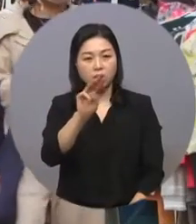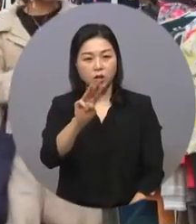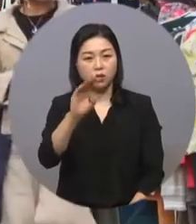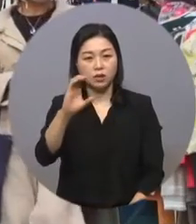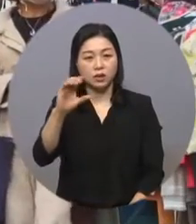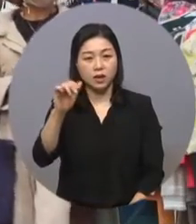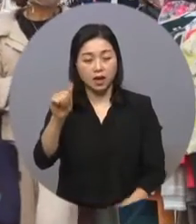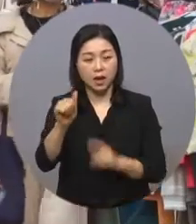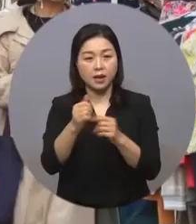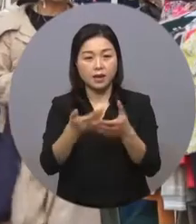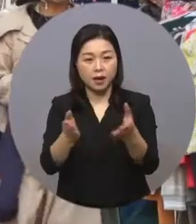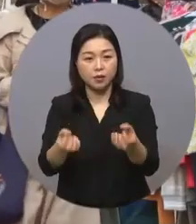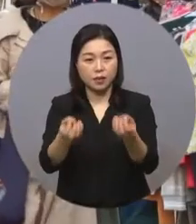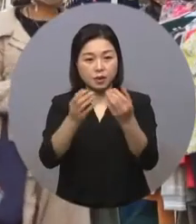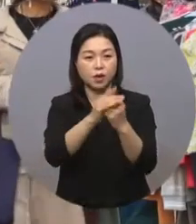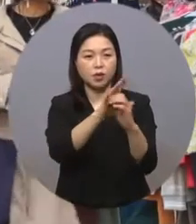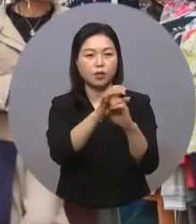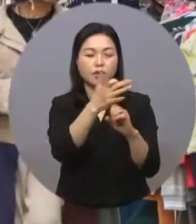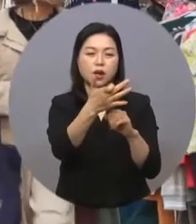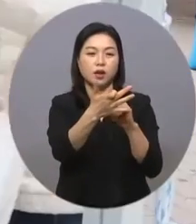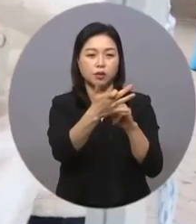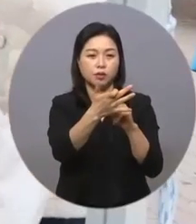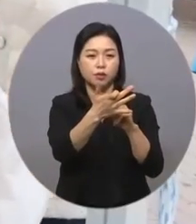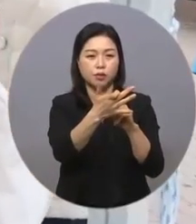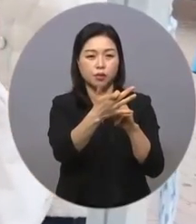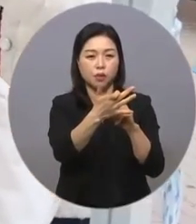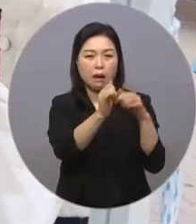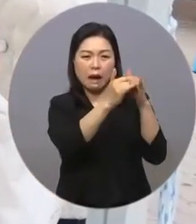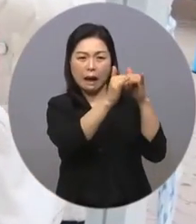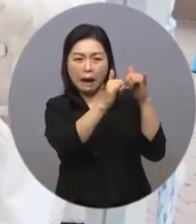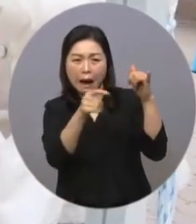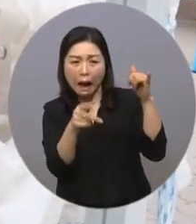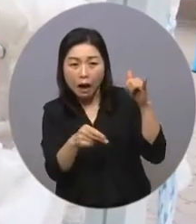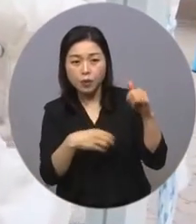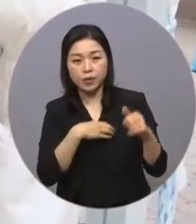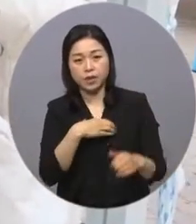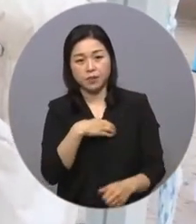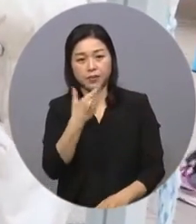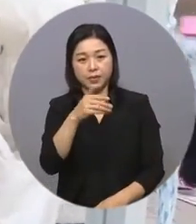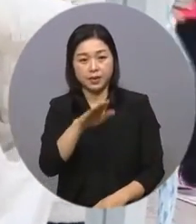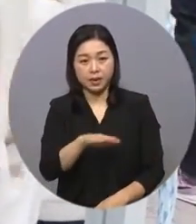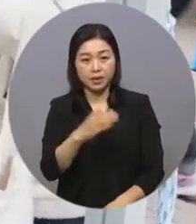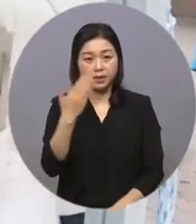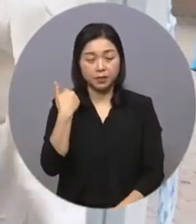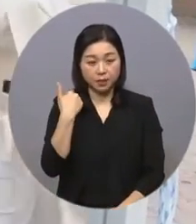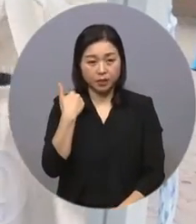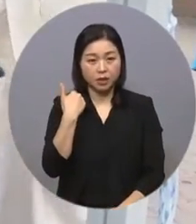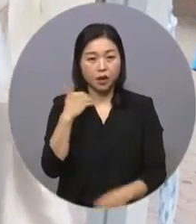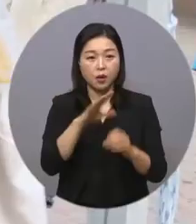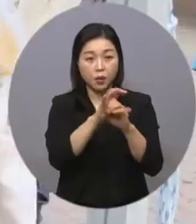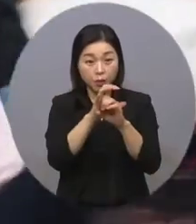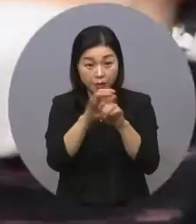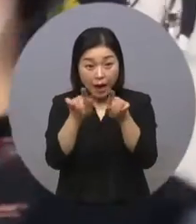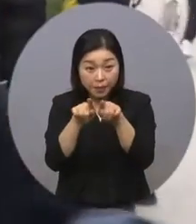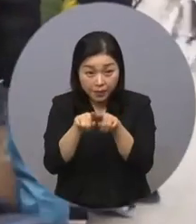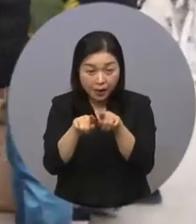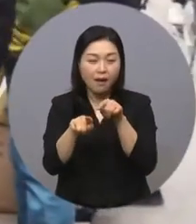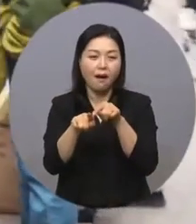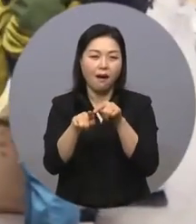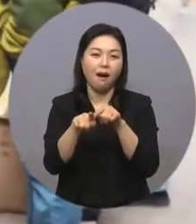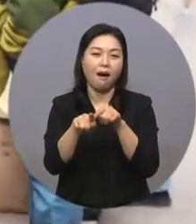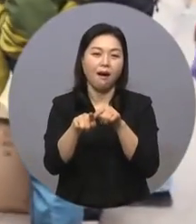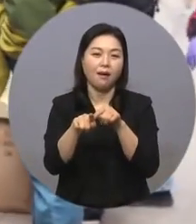행사는 코로나19로 그 명맥이 끊길 위기를 맞았었지만 지난번 위드 코로나 기간을 통해